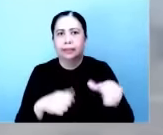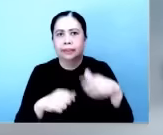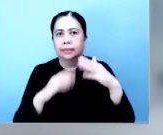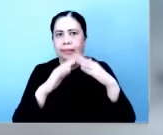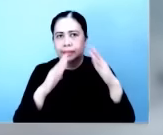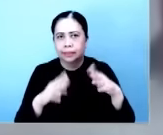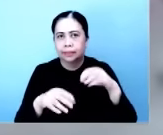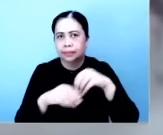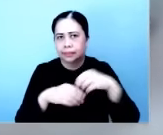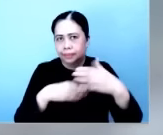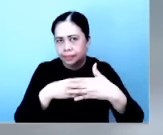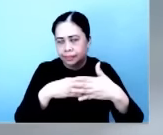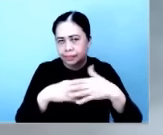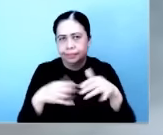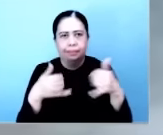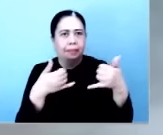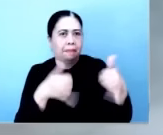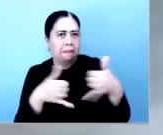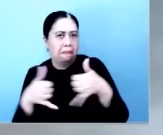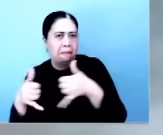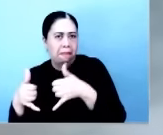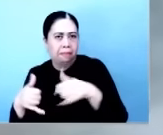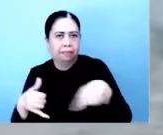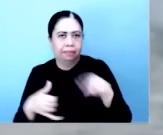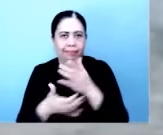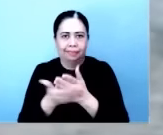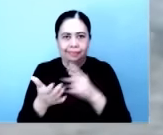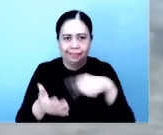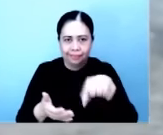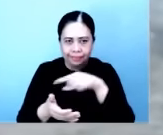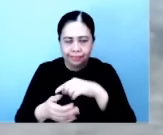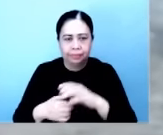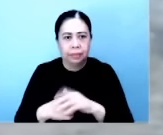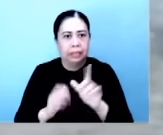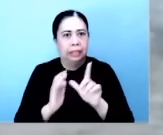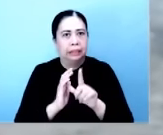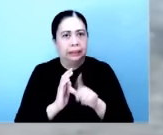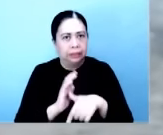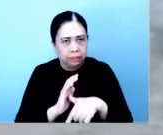compound. Naglalaro pa nga ng basketball ang ilan sa kanila. Ilang saglit lang.